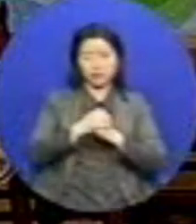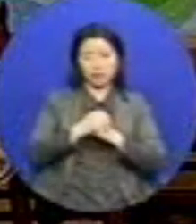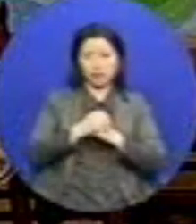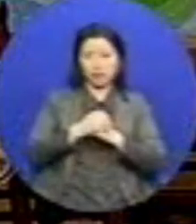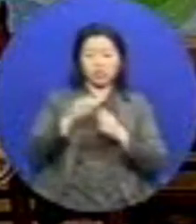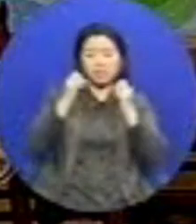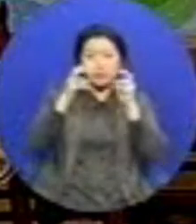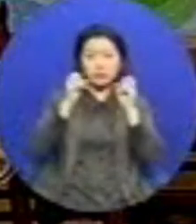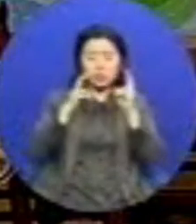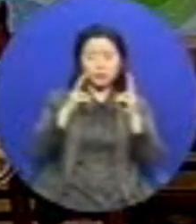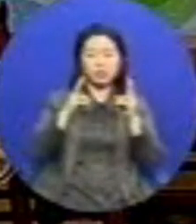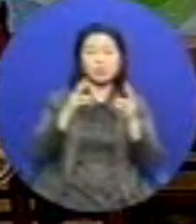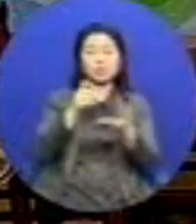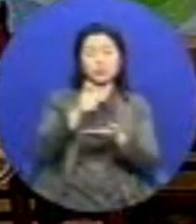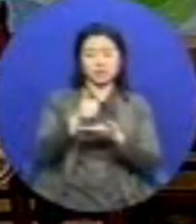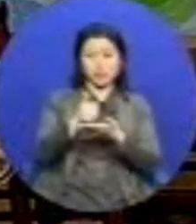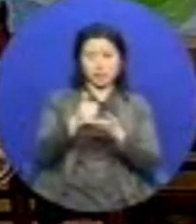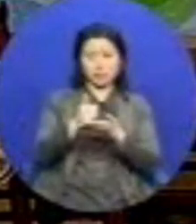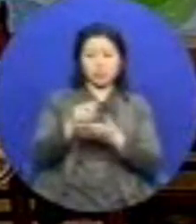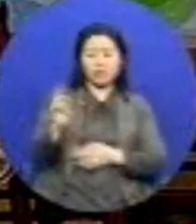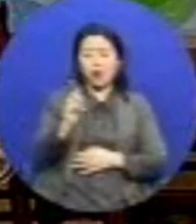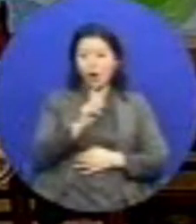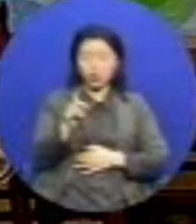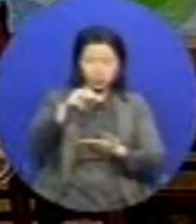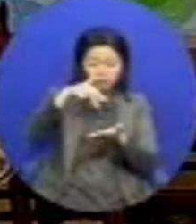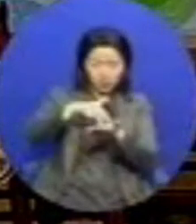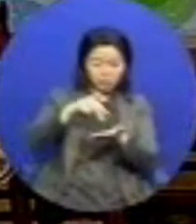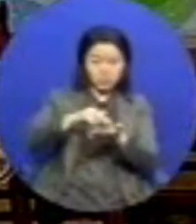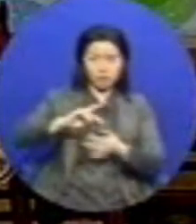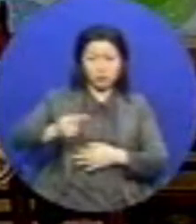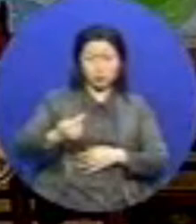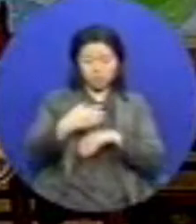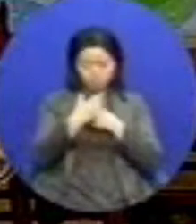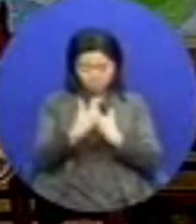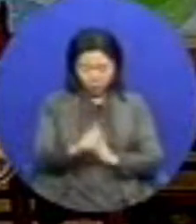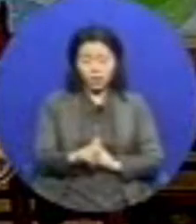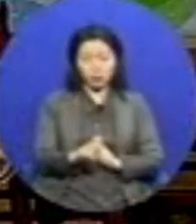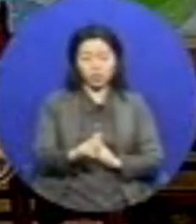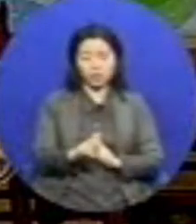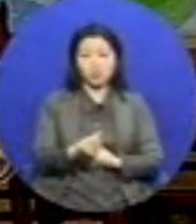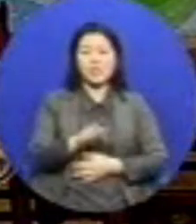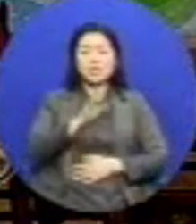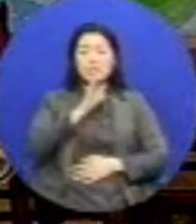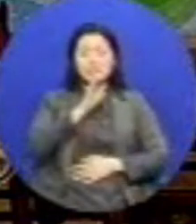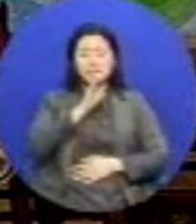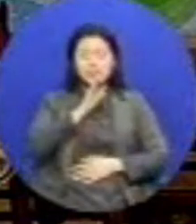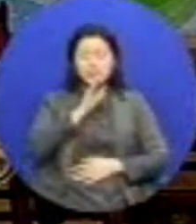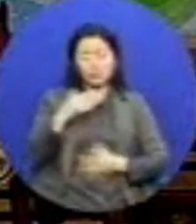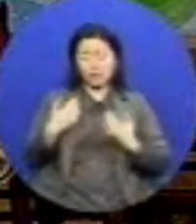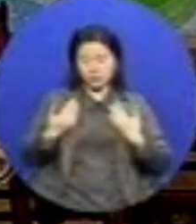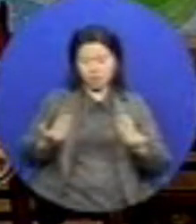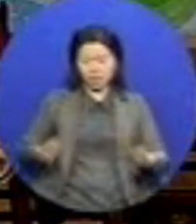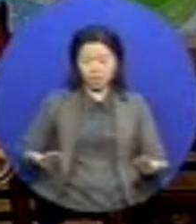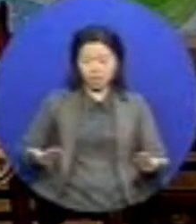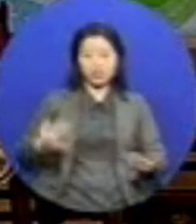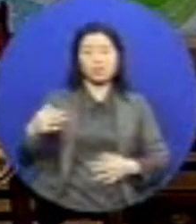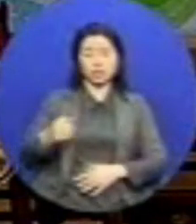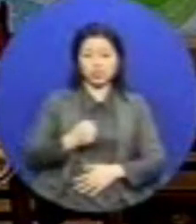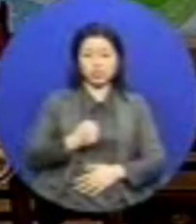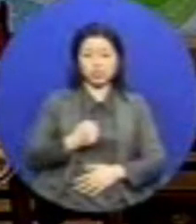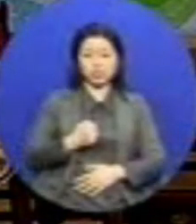테일러 선교사는 어떤 형편 에서도 그는 평안 했고 진정한 안식을 누려 써요